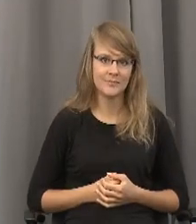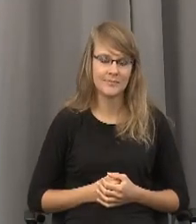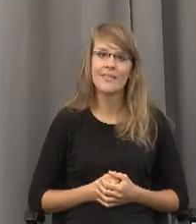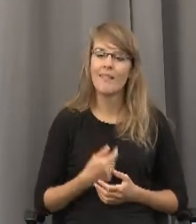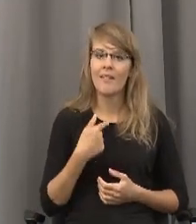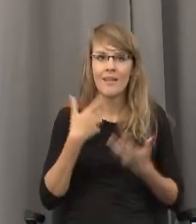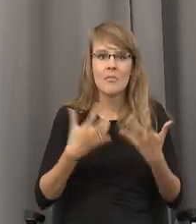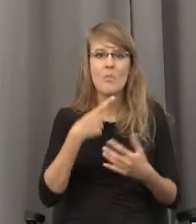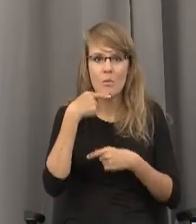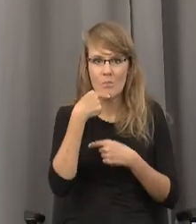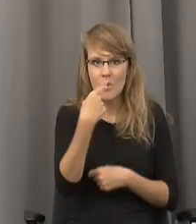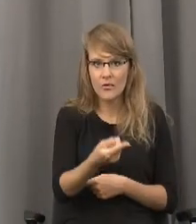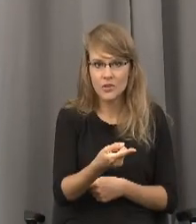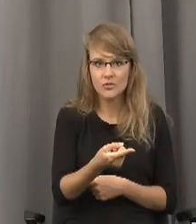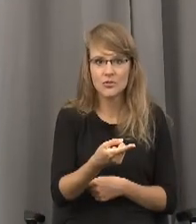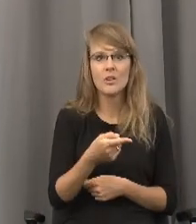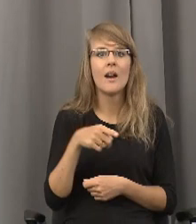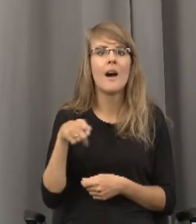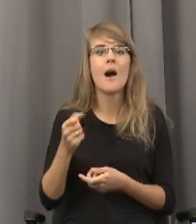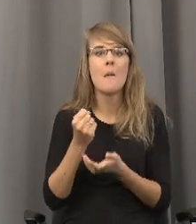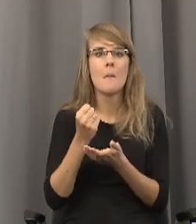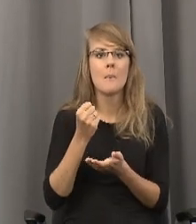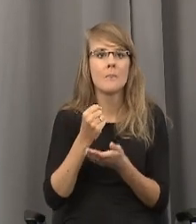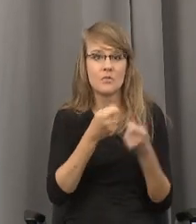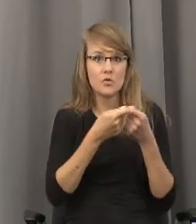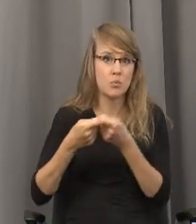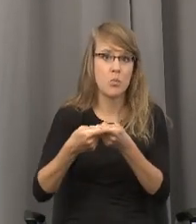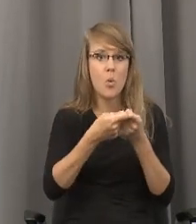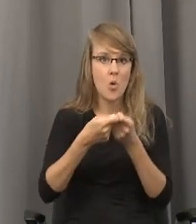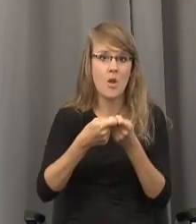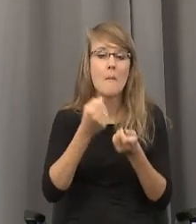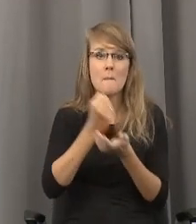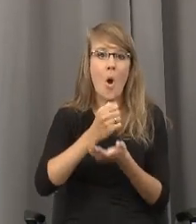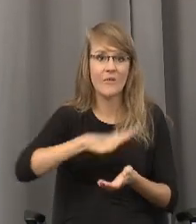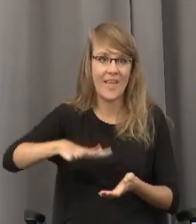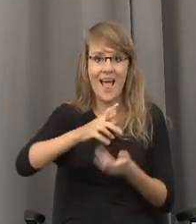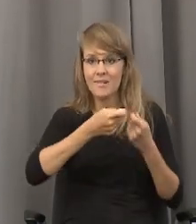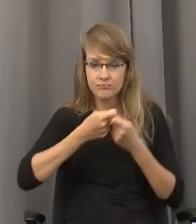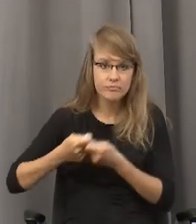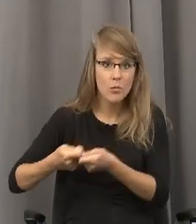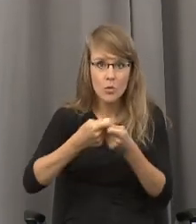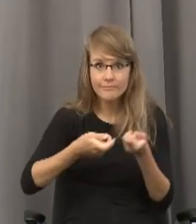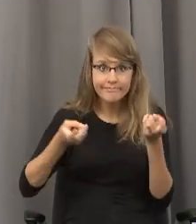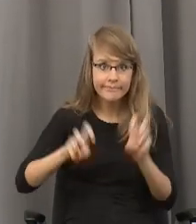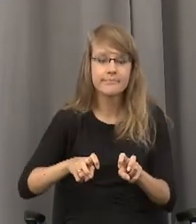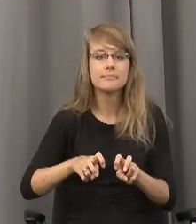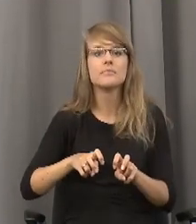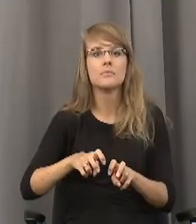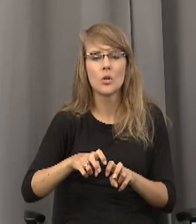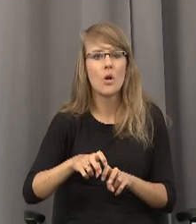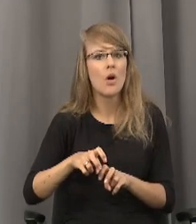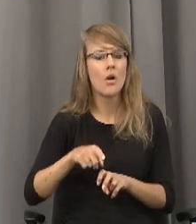odkąd powiaty nie powstały, a zostały wspólnoty powiatowe usamorządowione, bo to też chcę zwrócić uwagę,